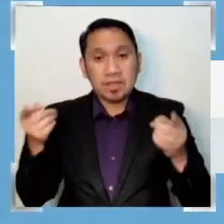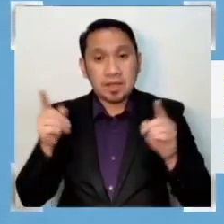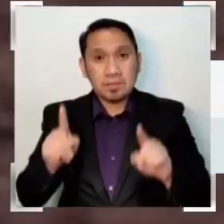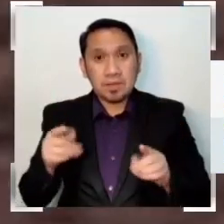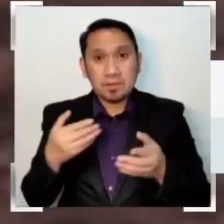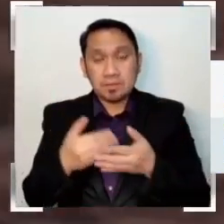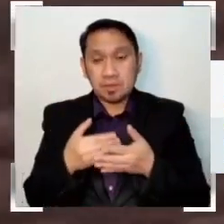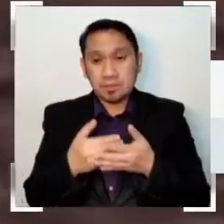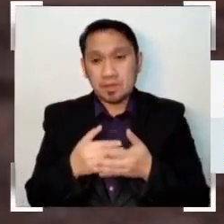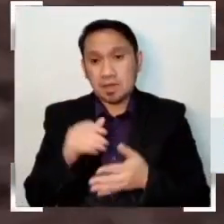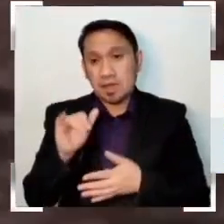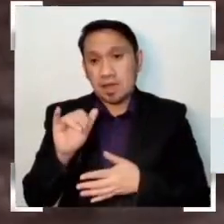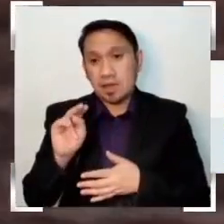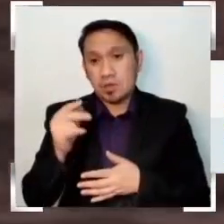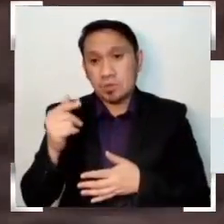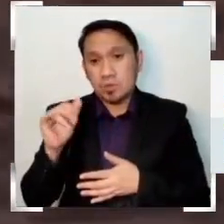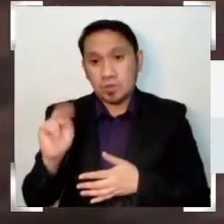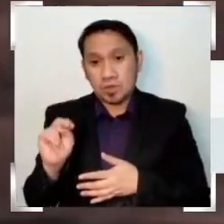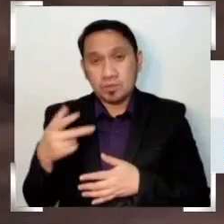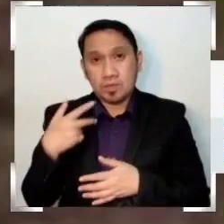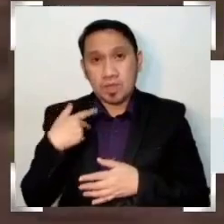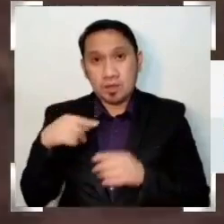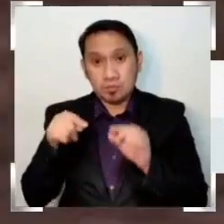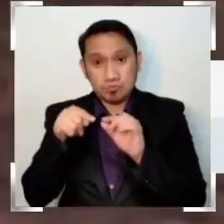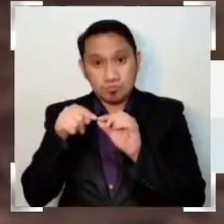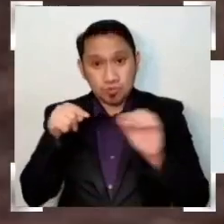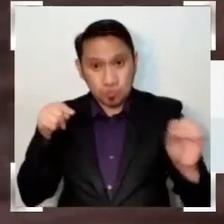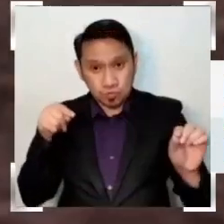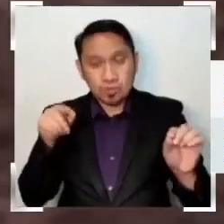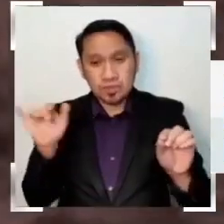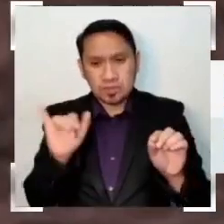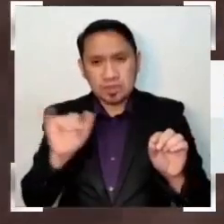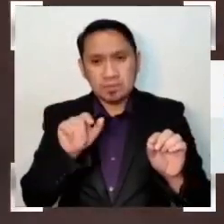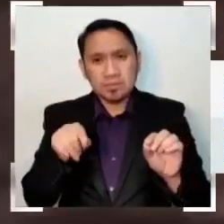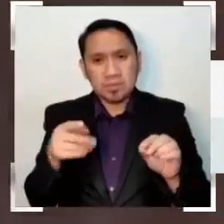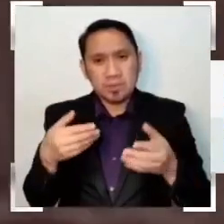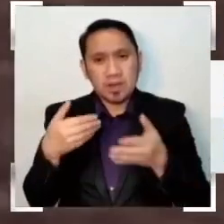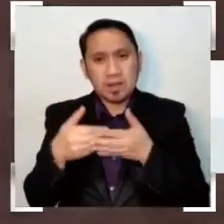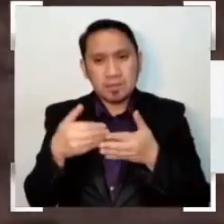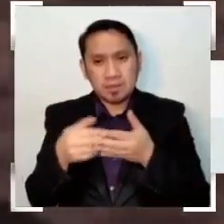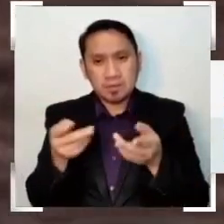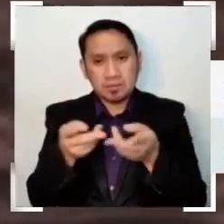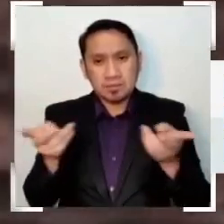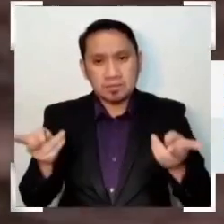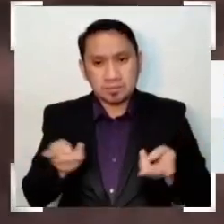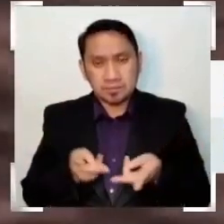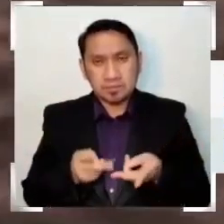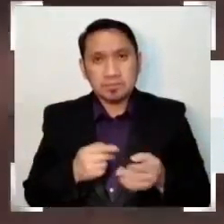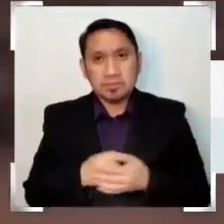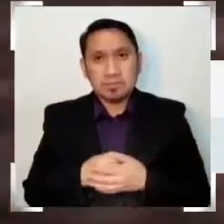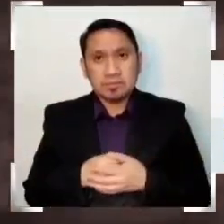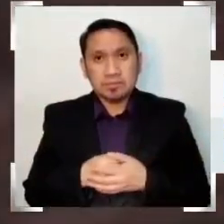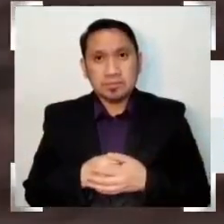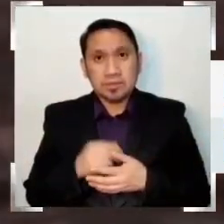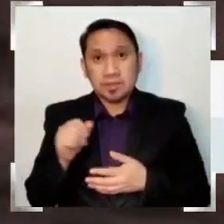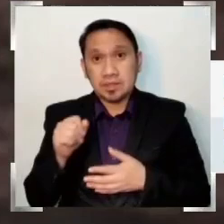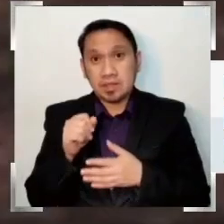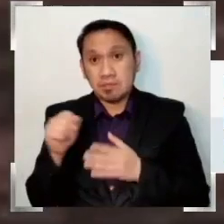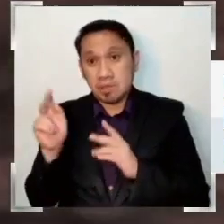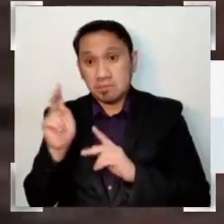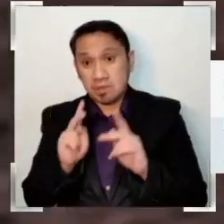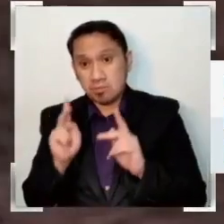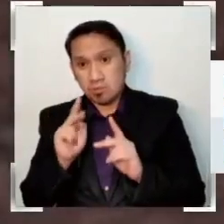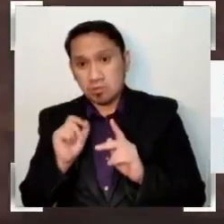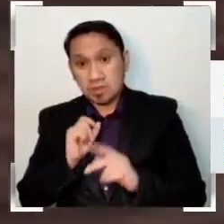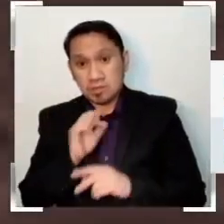kung saan nangyari ang pagsilaw ng laser ng China Coast Guard sa BRP Malapascua na ikinabulag pansamantala ng ilang tauhan